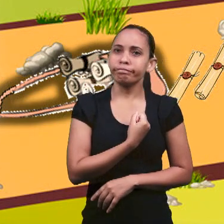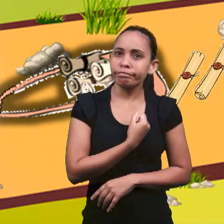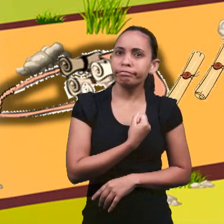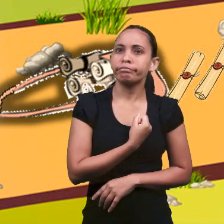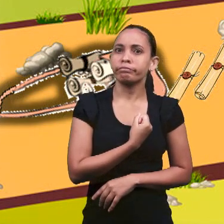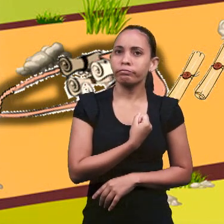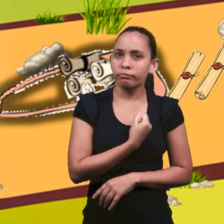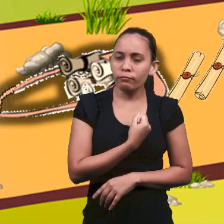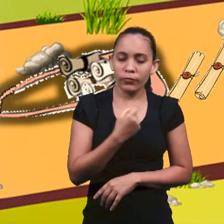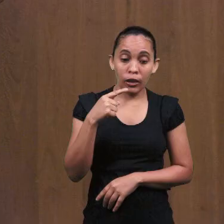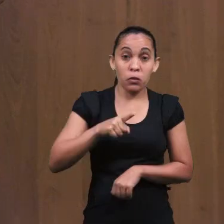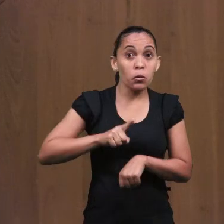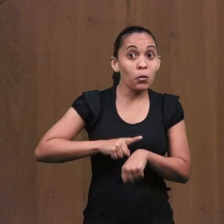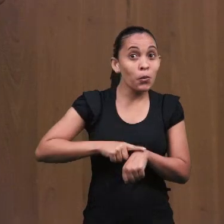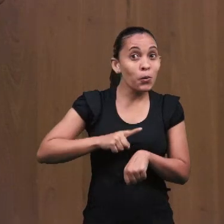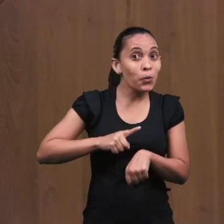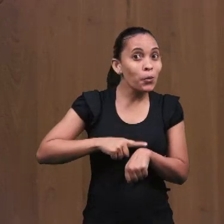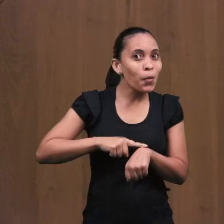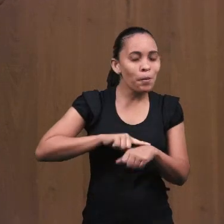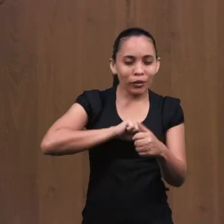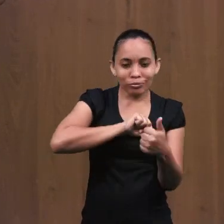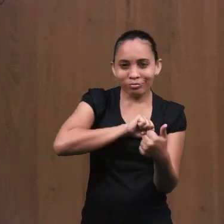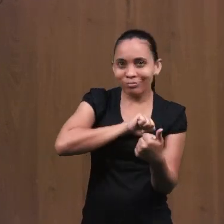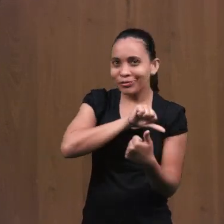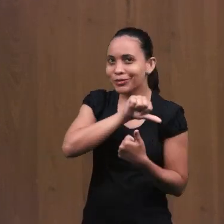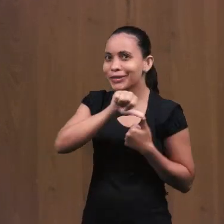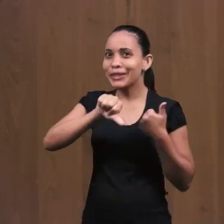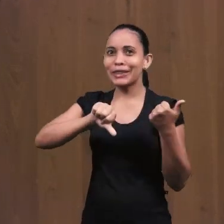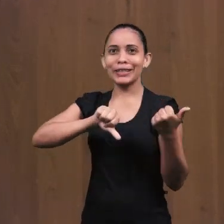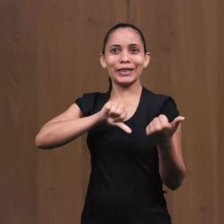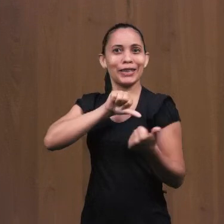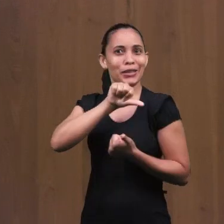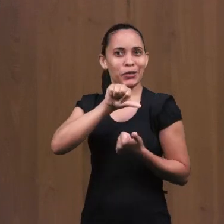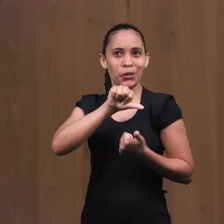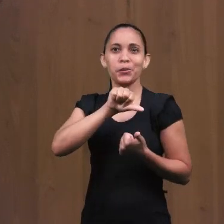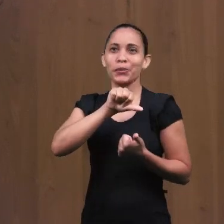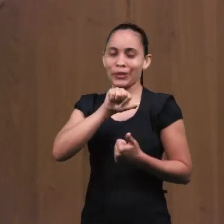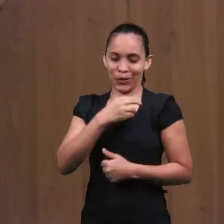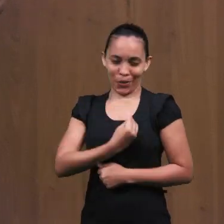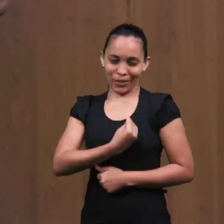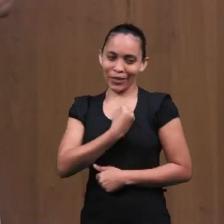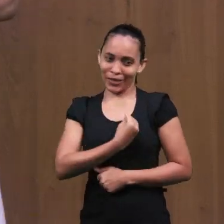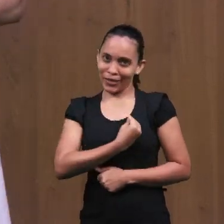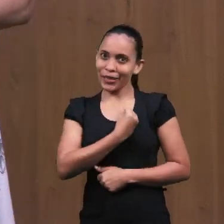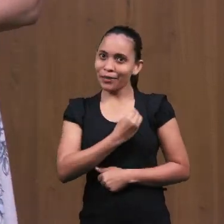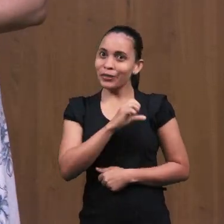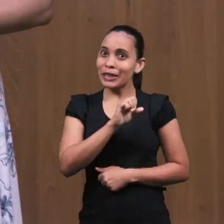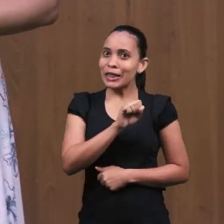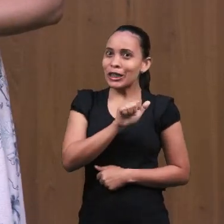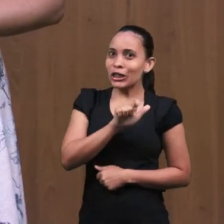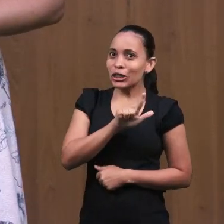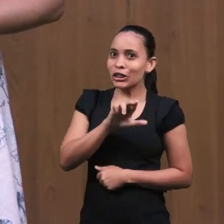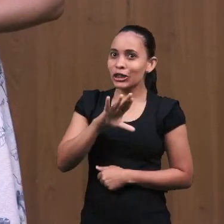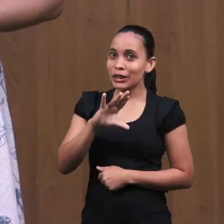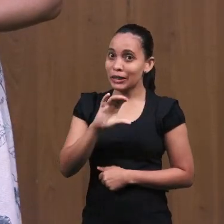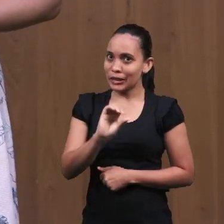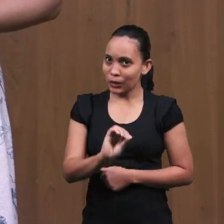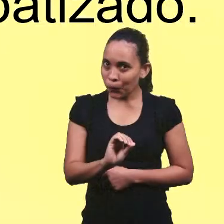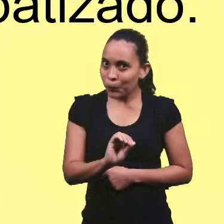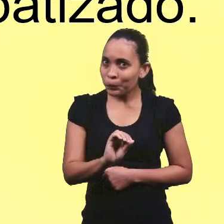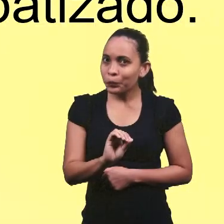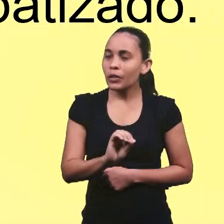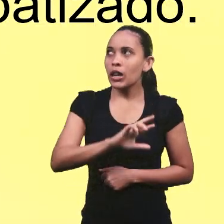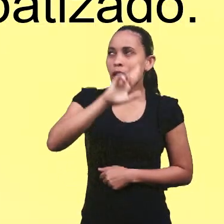Celui-là a été le moment de transformation dans la vie de cet homme. Et le Seigneur